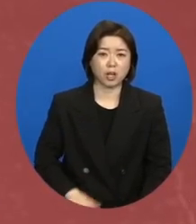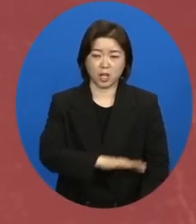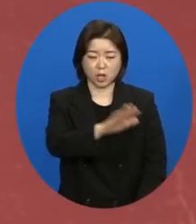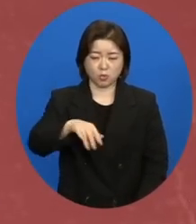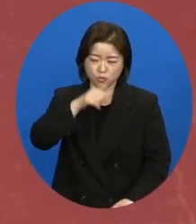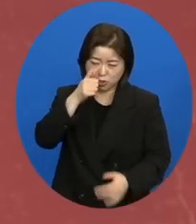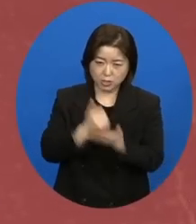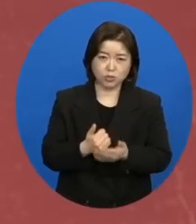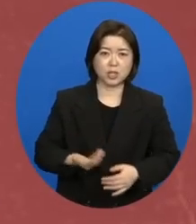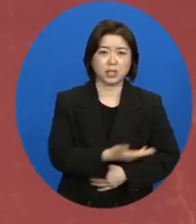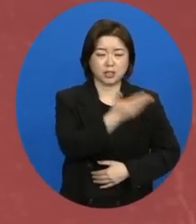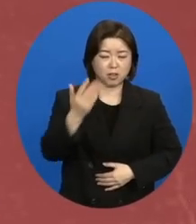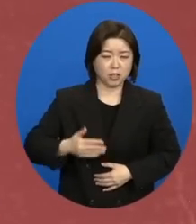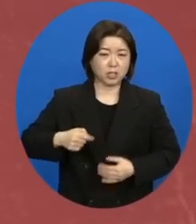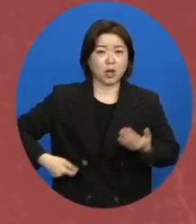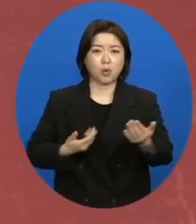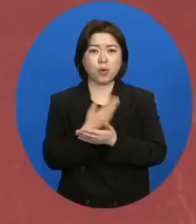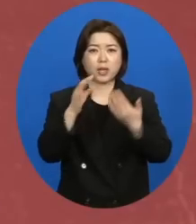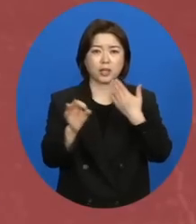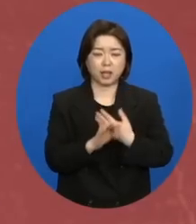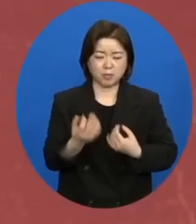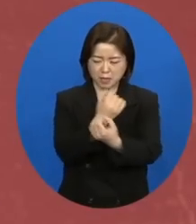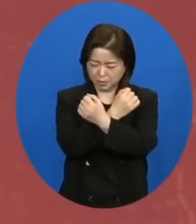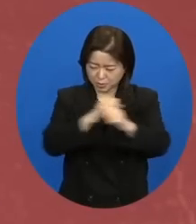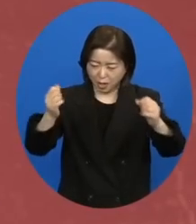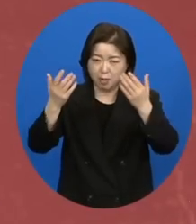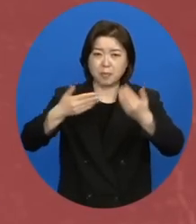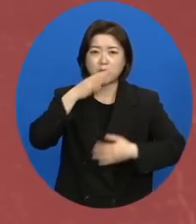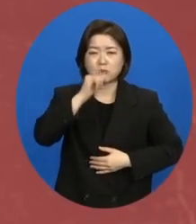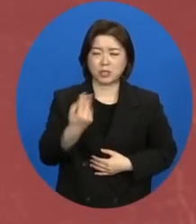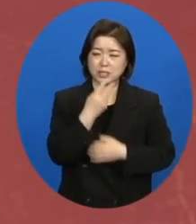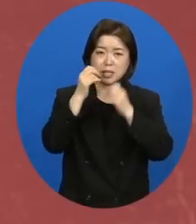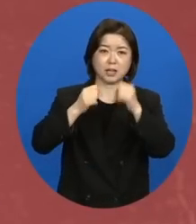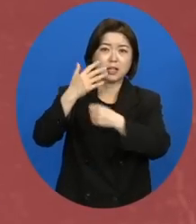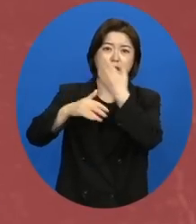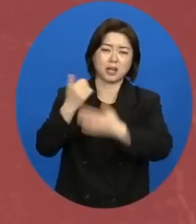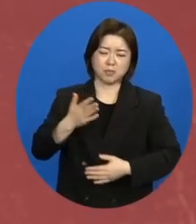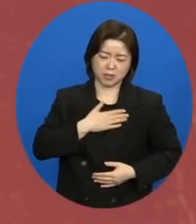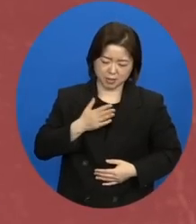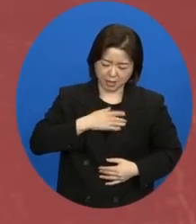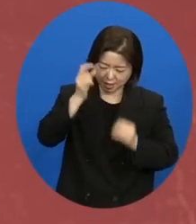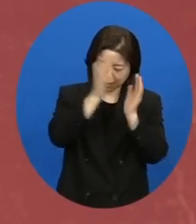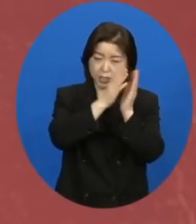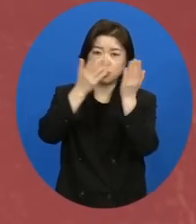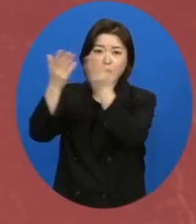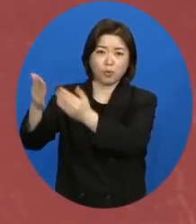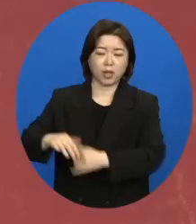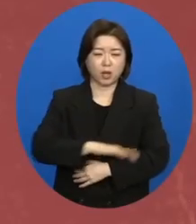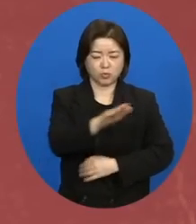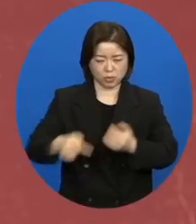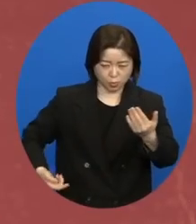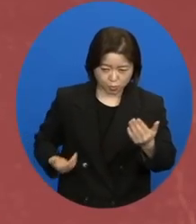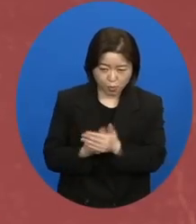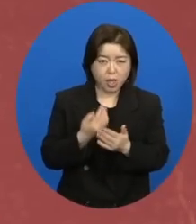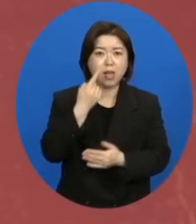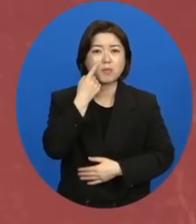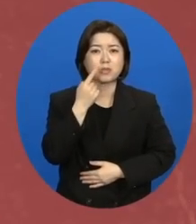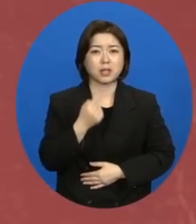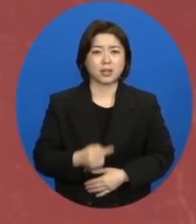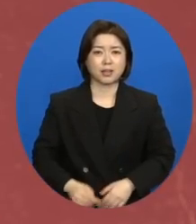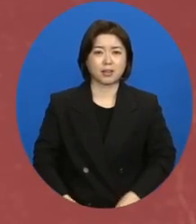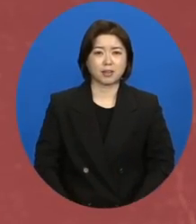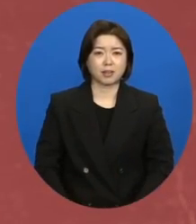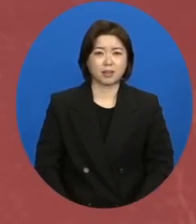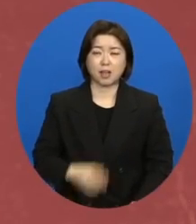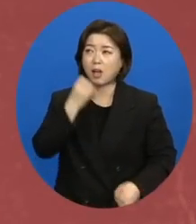죄 너희가 회개하면 사함받을 수 있도록 살아계신 하나님께 내가 기도할 테니 우리 회개하자고.